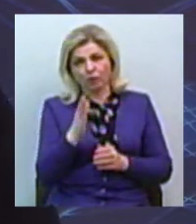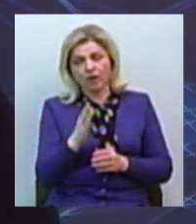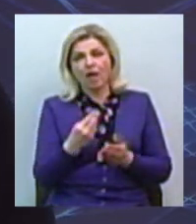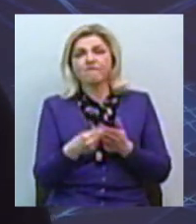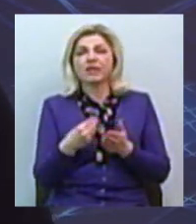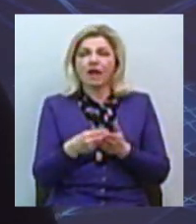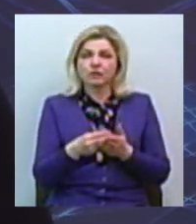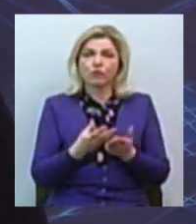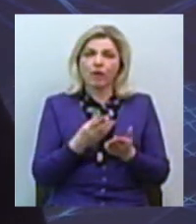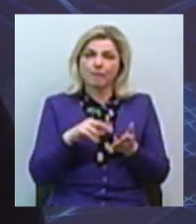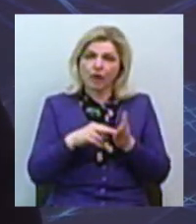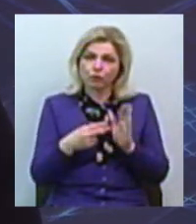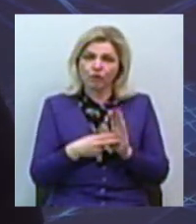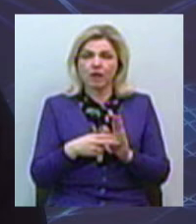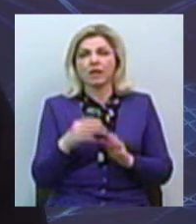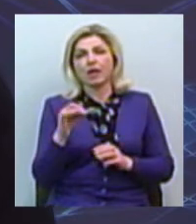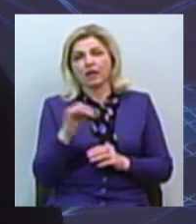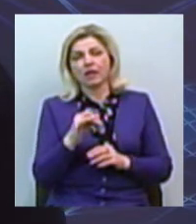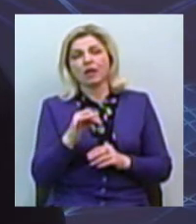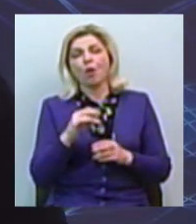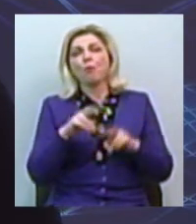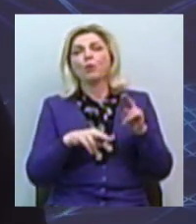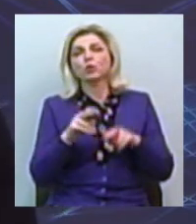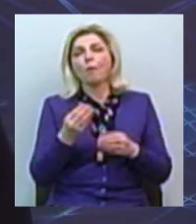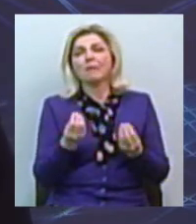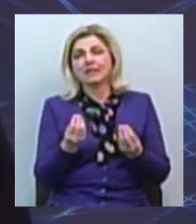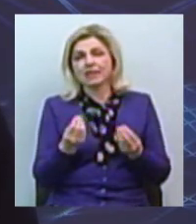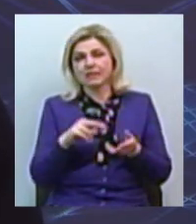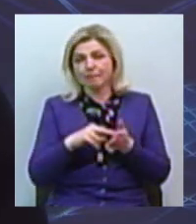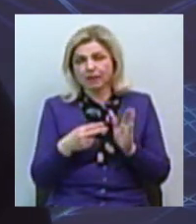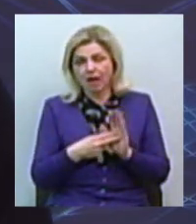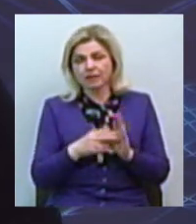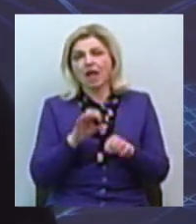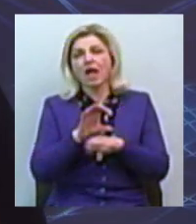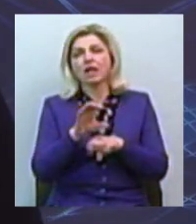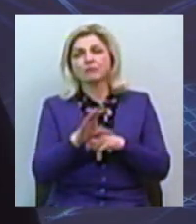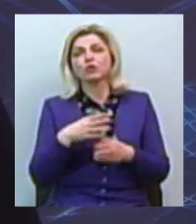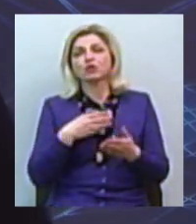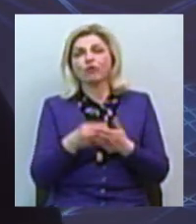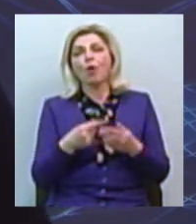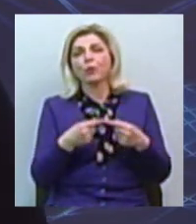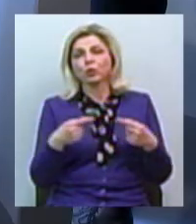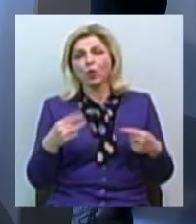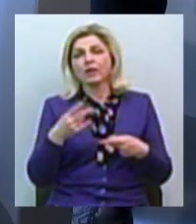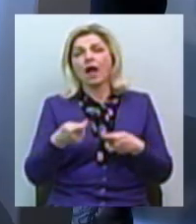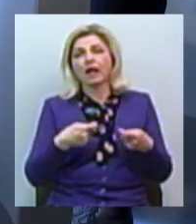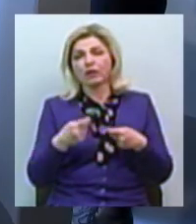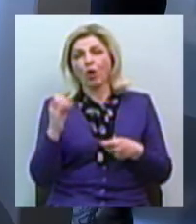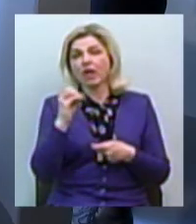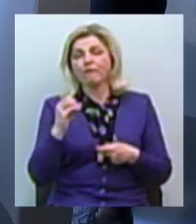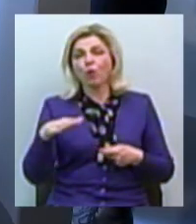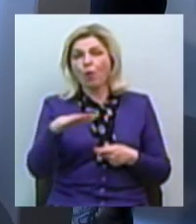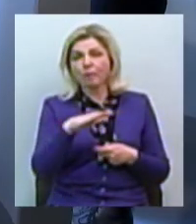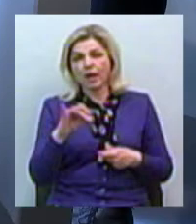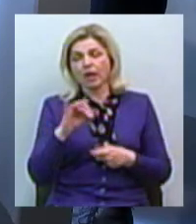так, побудови фінансових моделей, побудова бізнес-планів, експорт своїх продуктів та послуг на ринок Європи і так далі. Так. І